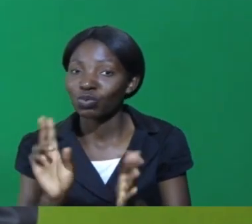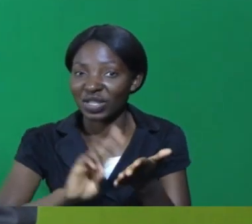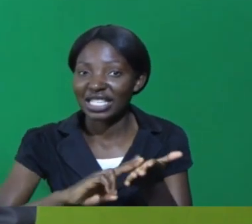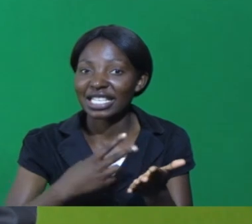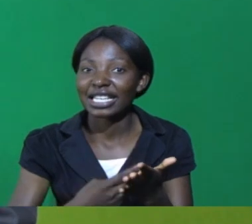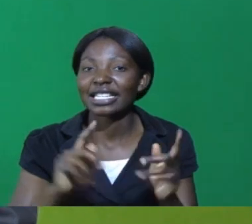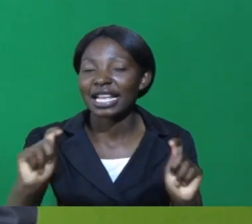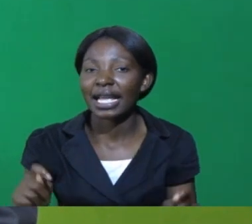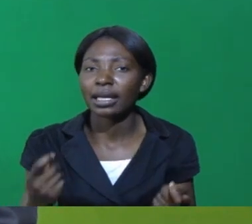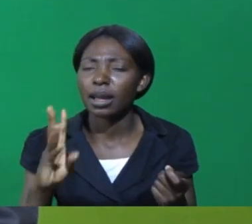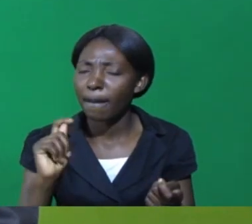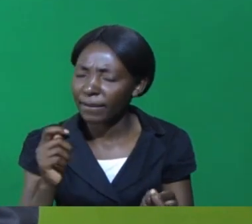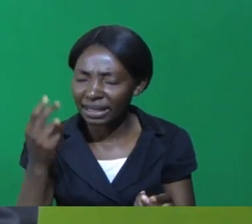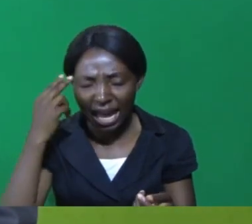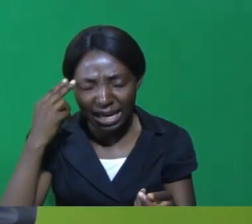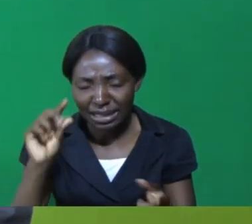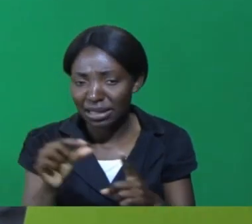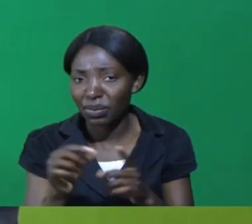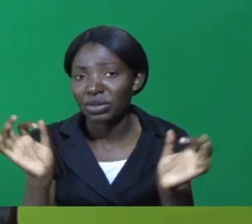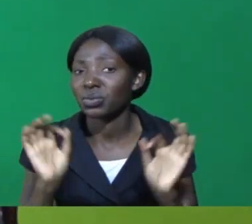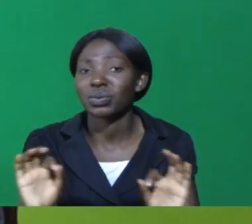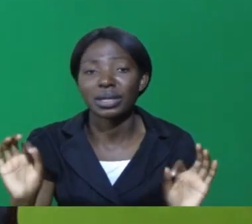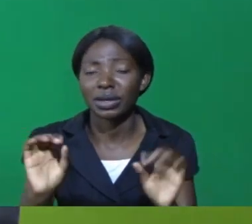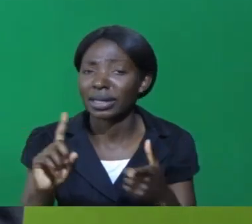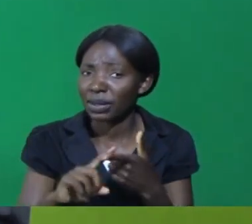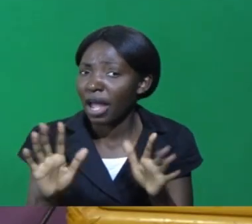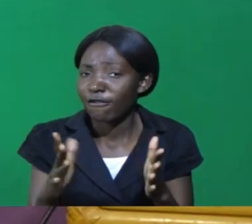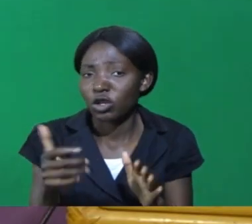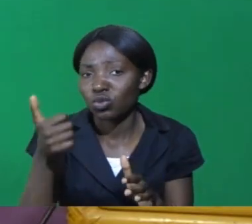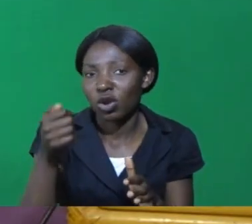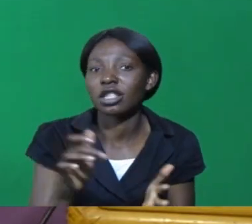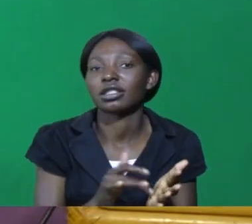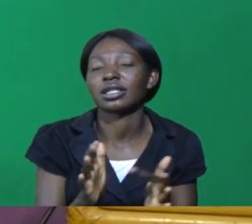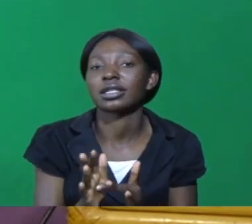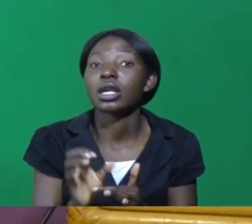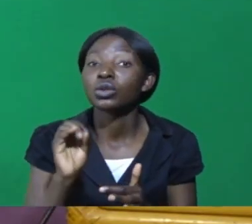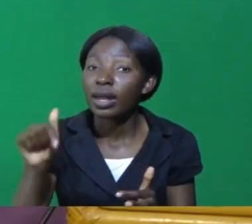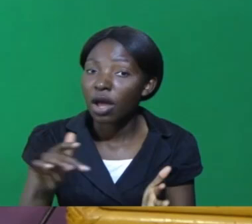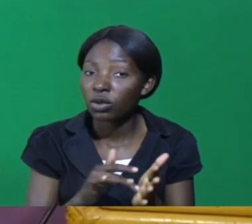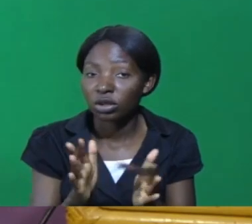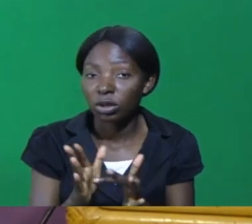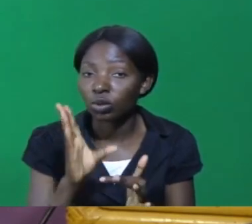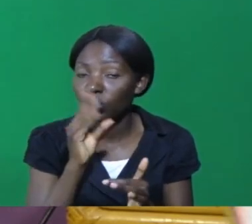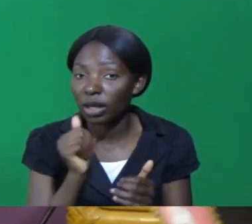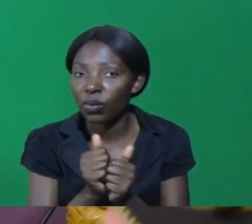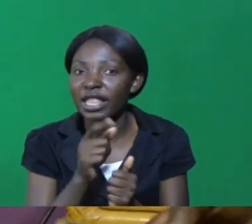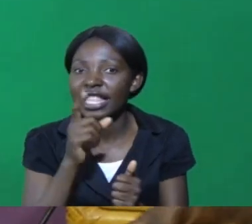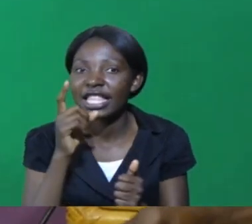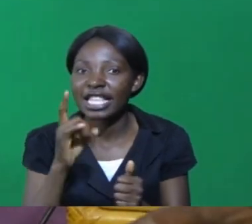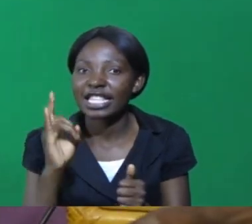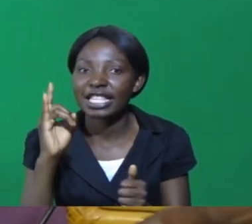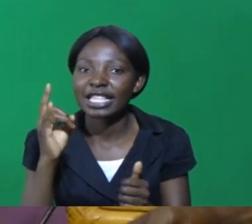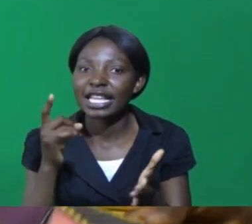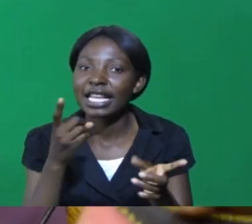havana kunzwisisa shoko iro, vakatya kumubvunza. Ndi Jesu ari kutaura nevadzidzi. Kuchiri kumashure uko.